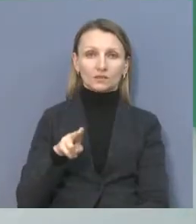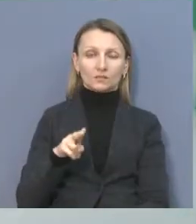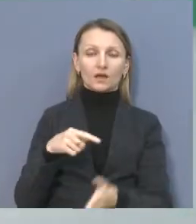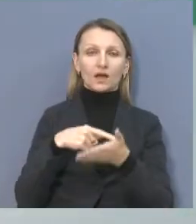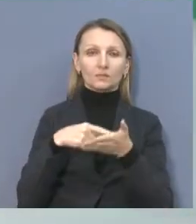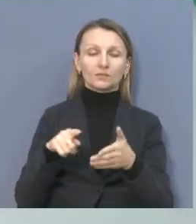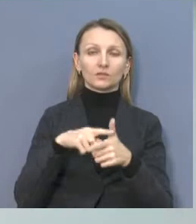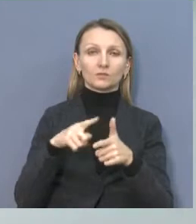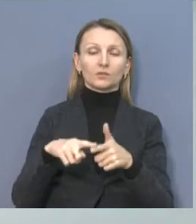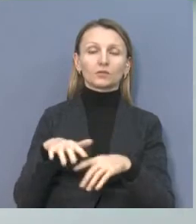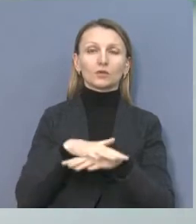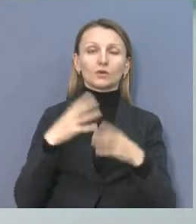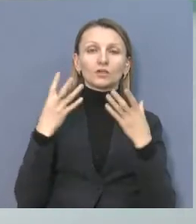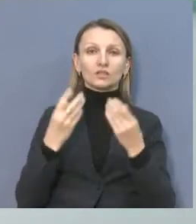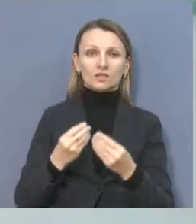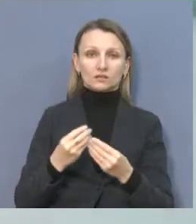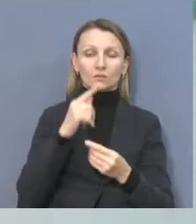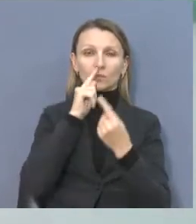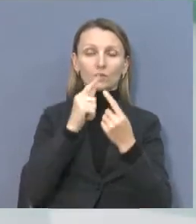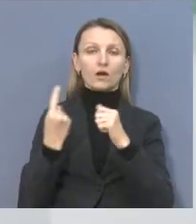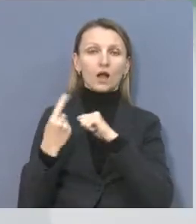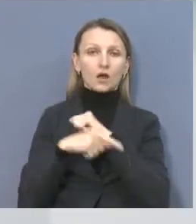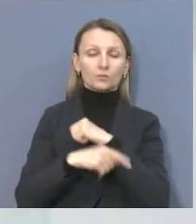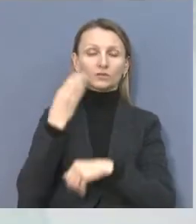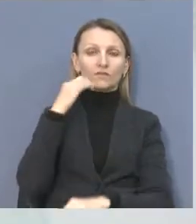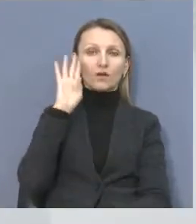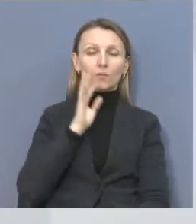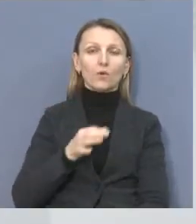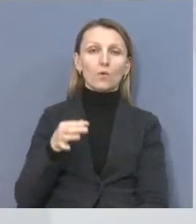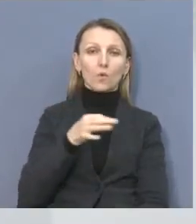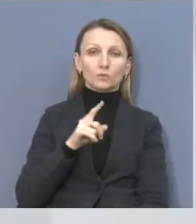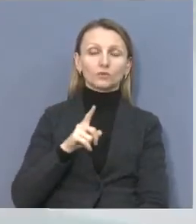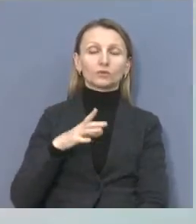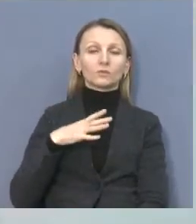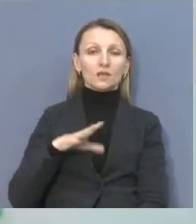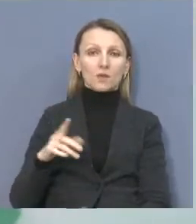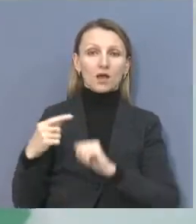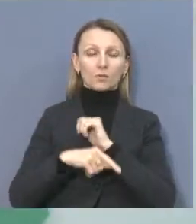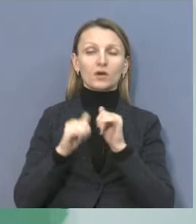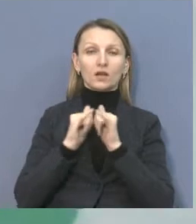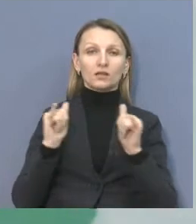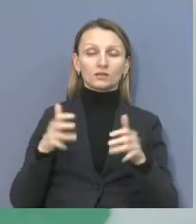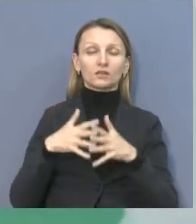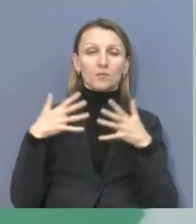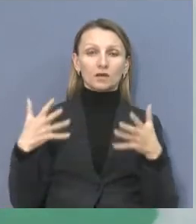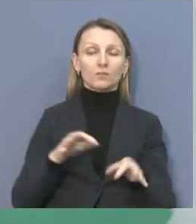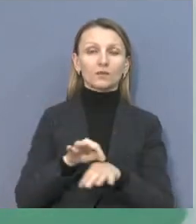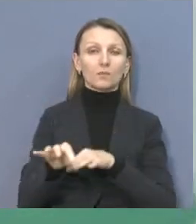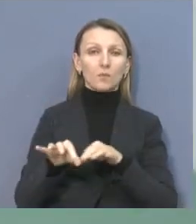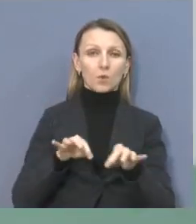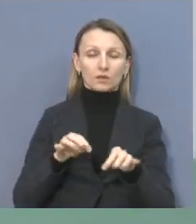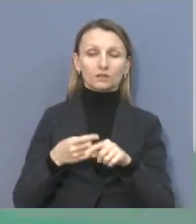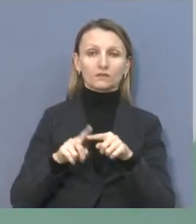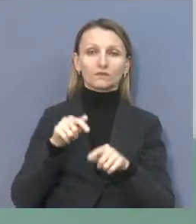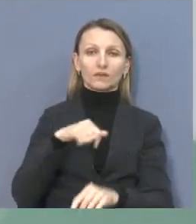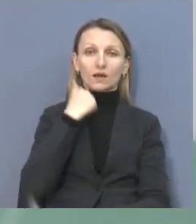международным днем борьбы с коррупцией акмолинской области в рамках противодействия коррупции реализуется ряд масштабных проектов кроме того